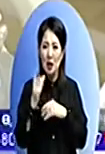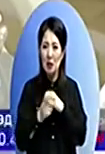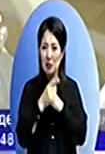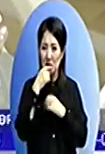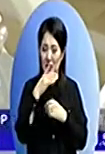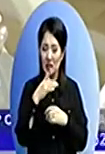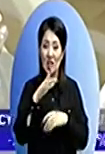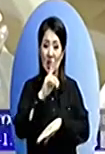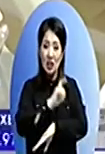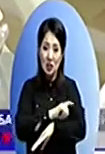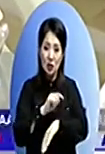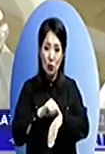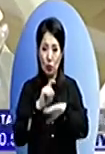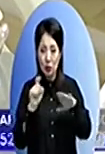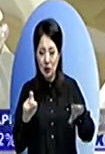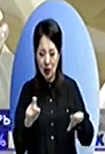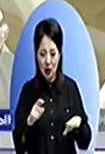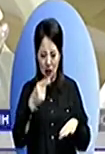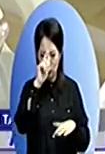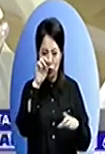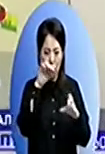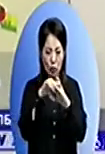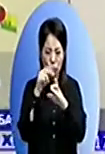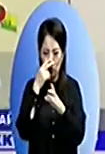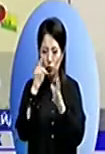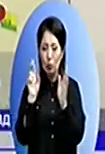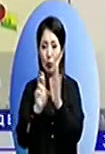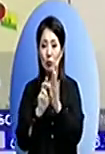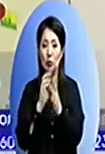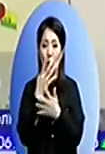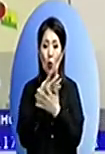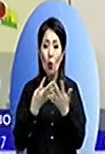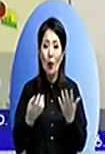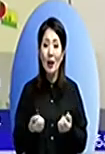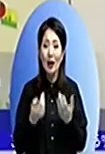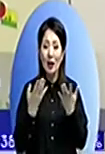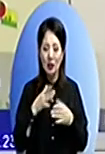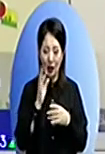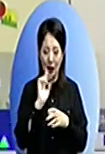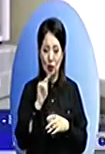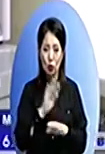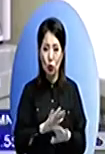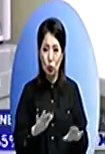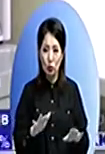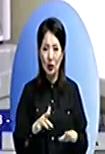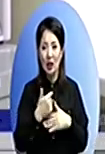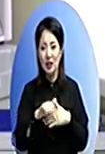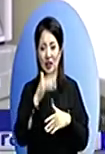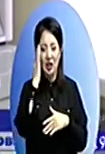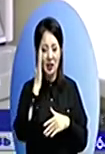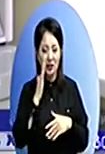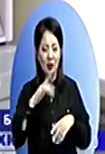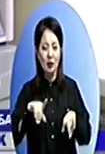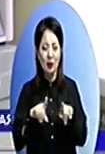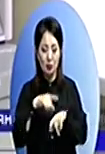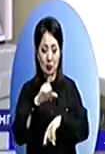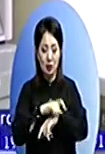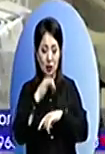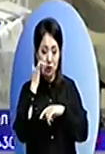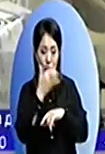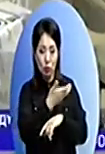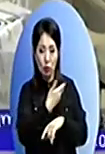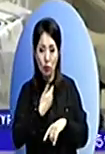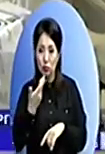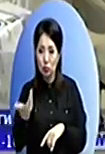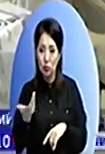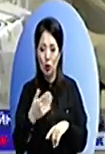Тиймээс хичээлийн бус цагаар эмчит үзүүлэх боломжтой хуваарийг гаргасан зөвхөн хүүхдүүдээс гадна эцэг эхчүүд ч мэрэгжлийн эмчийн зөвлөгөөнд